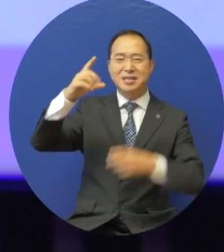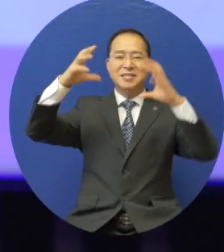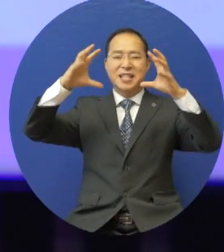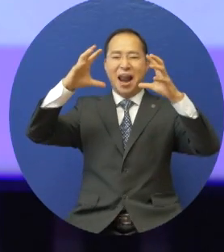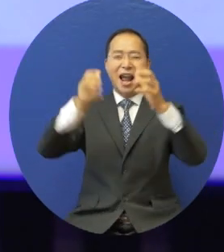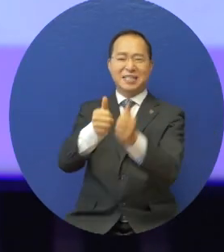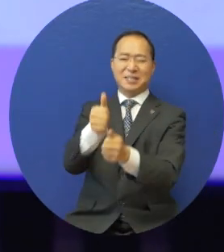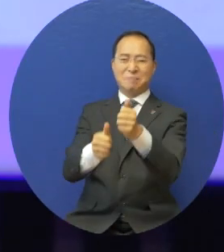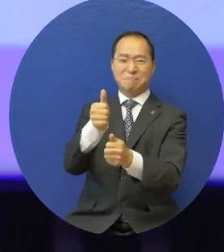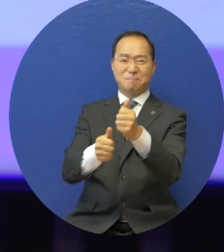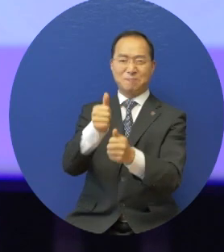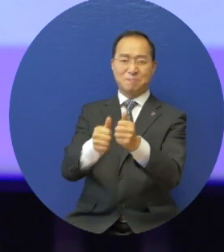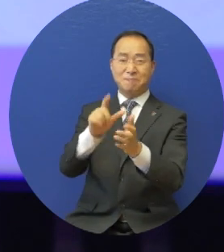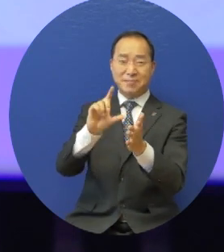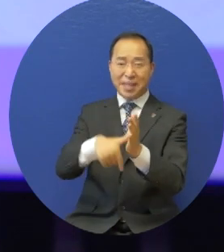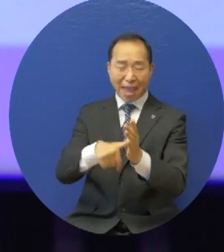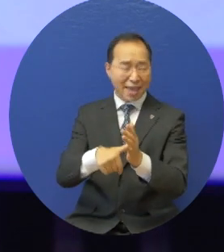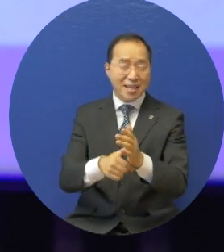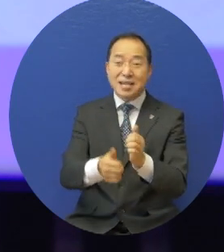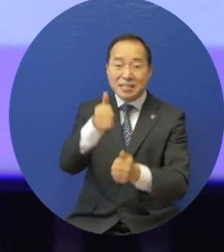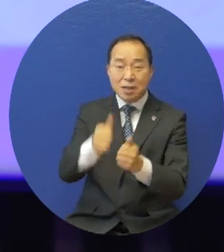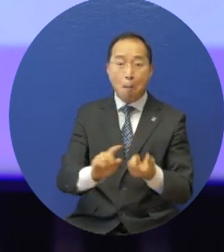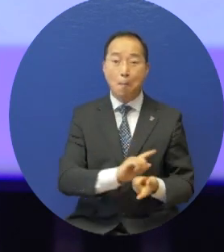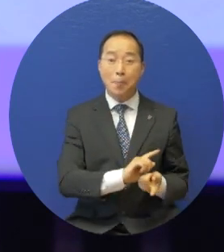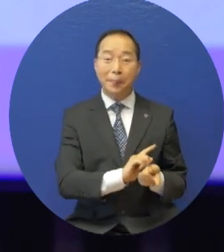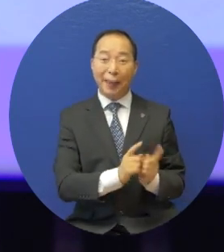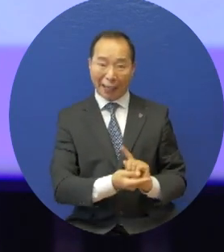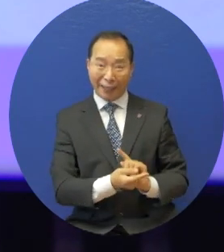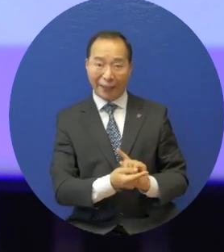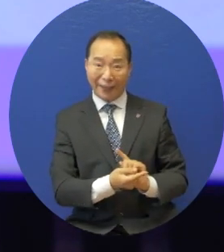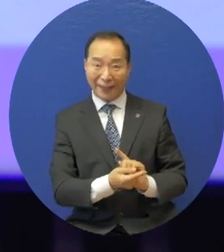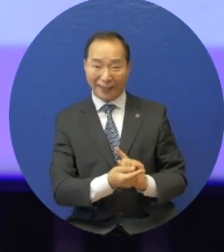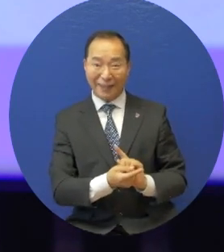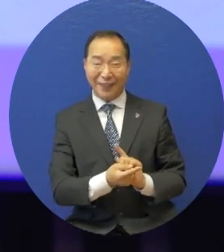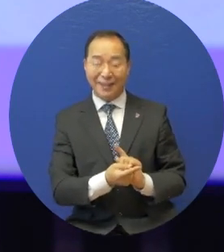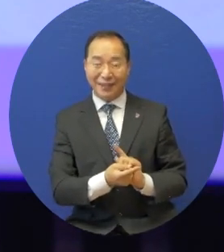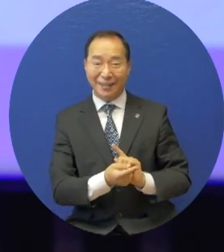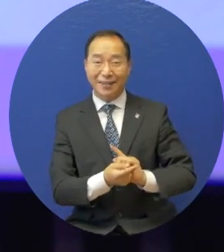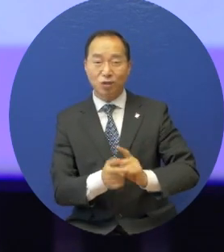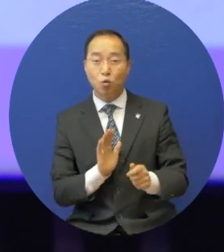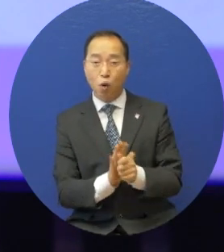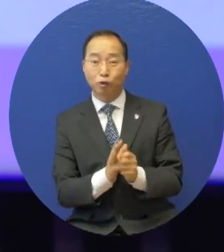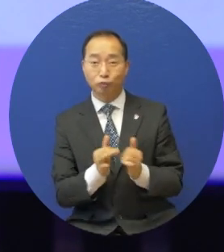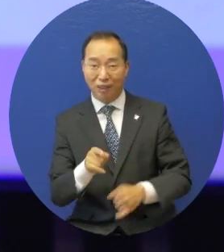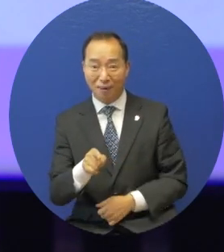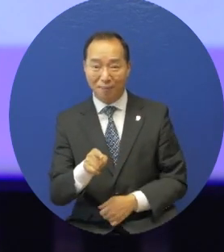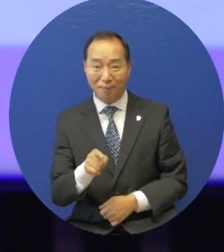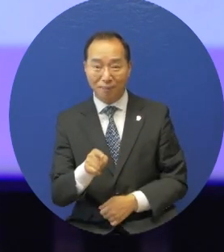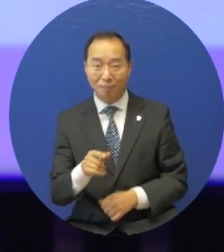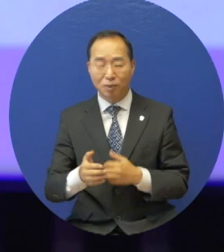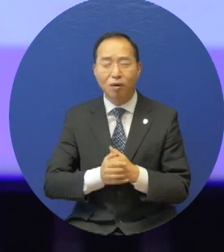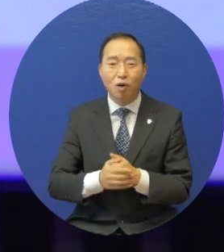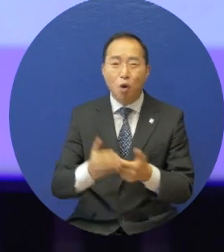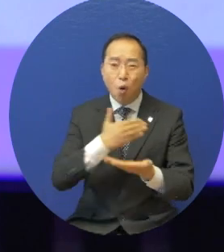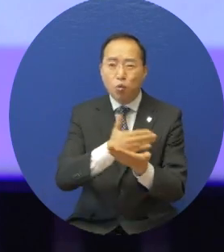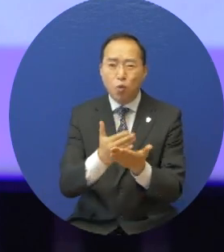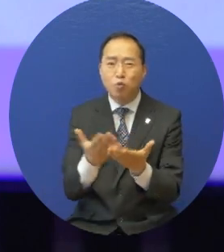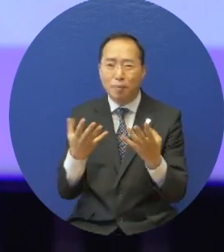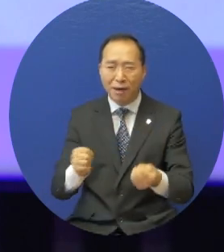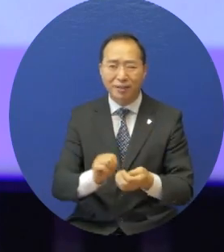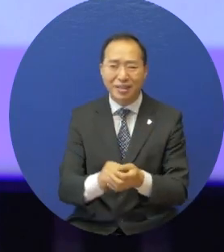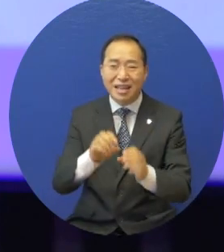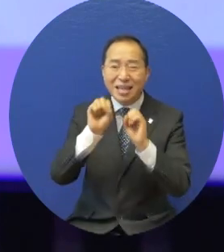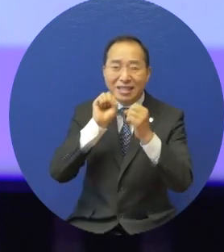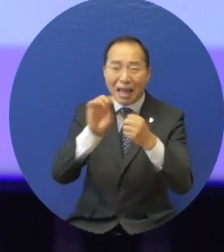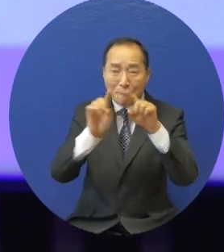대신 봐주는 거예요. 과거를 대신 봐주는 것이 어떤 거냐. 굉장히 여러 가지가 있는데요. 답지를 대신 작성해 주는